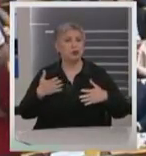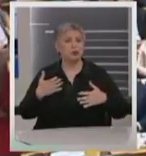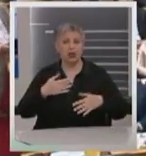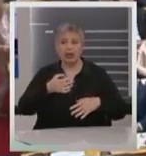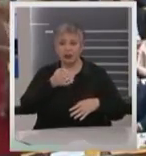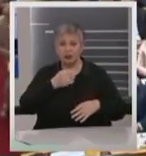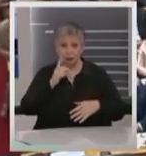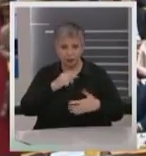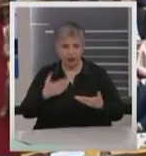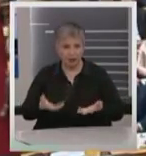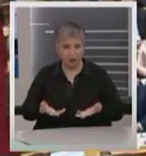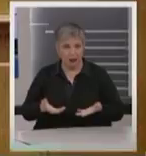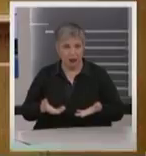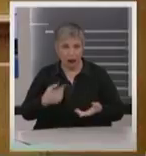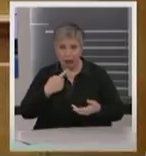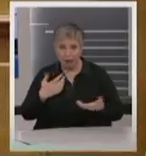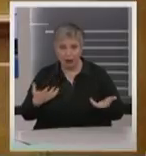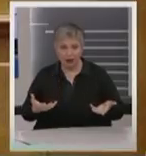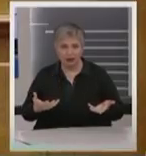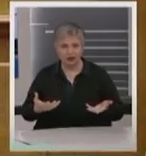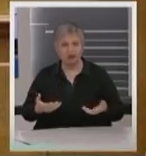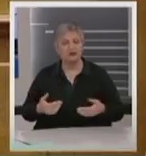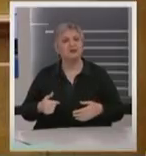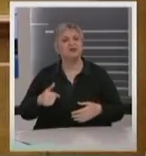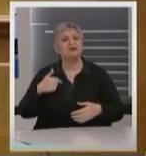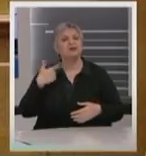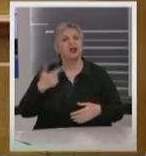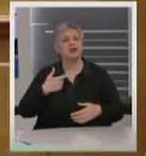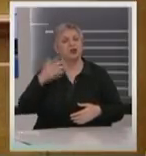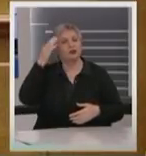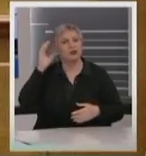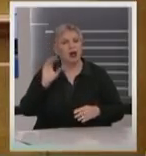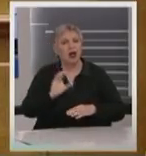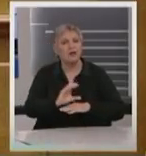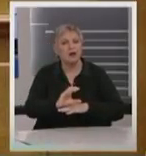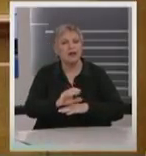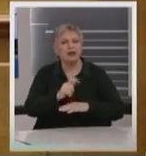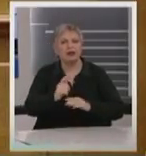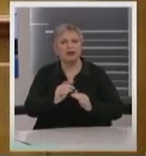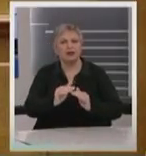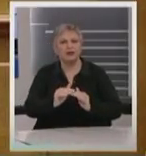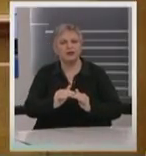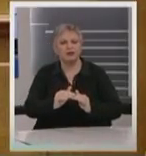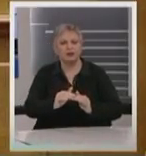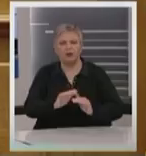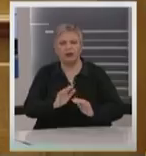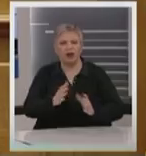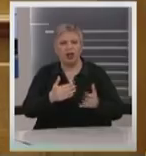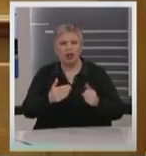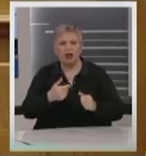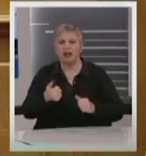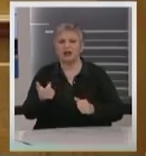αυτά, ενώ σημαντικές επενδύσεις έχουν βαλτώσει. Χιλιάδες θέσεις εργασίας